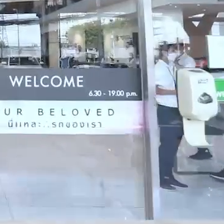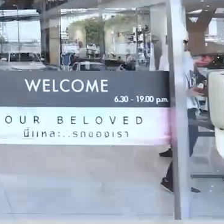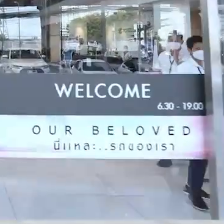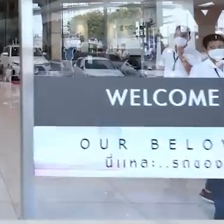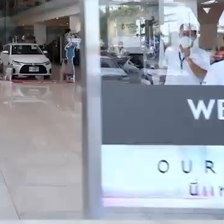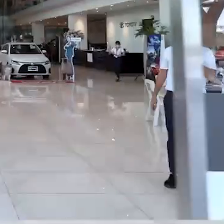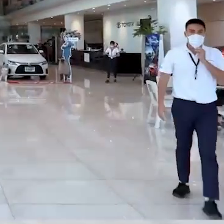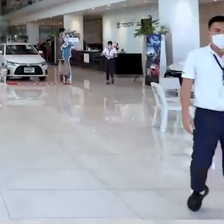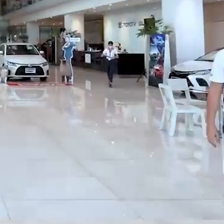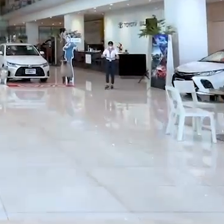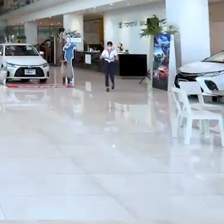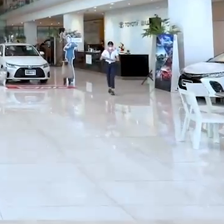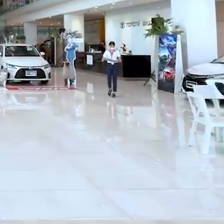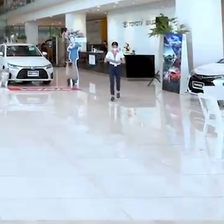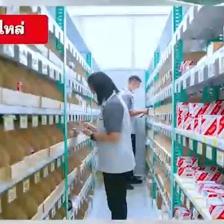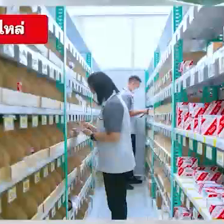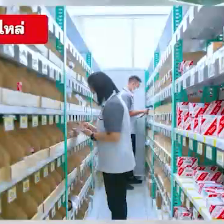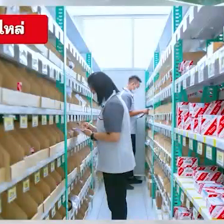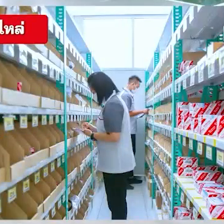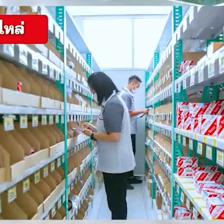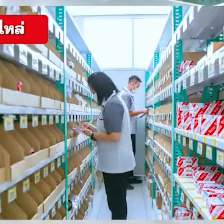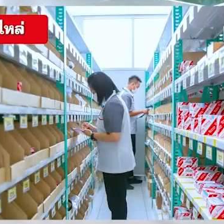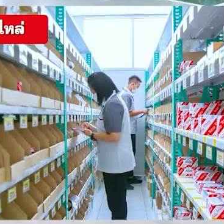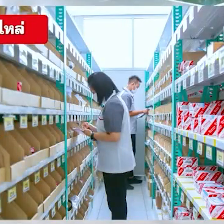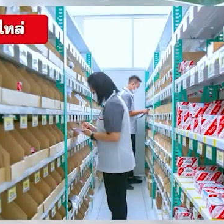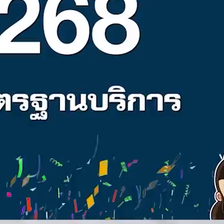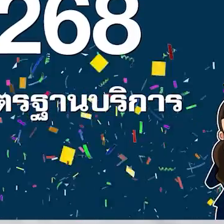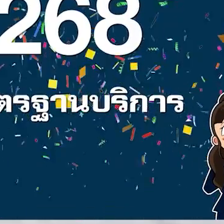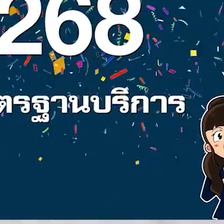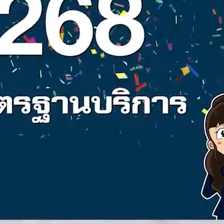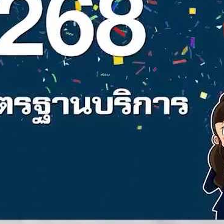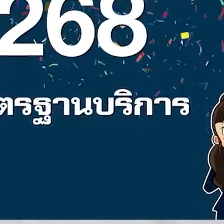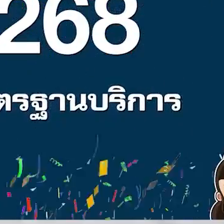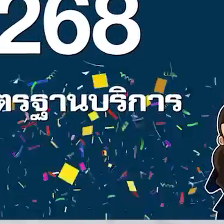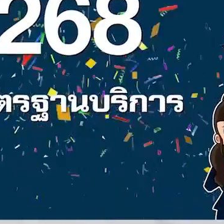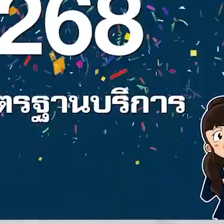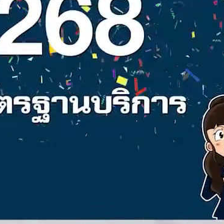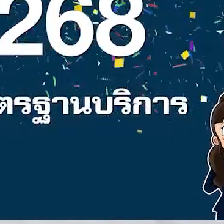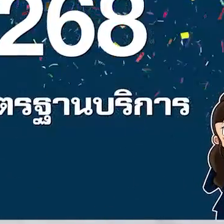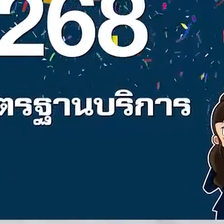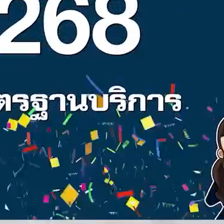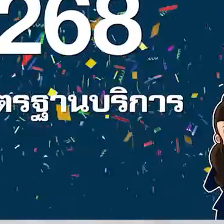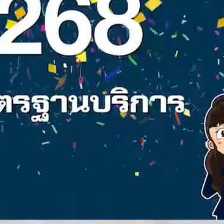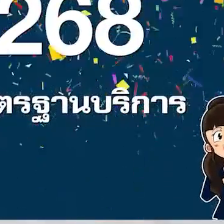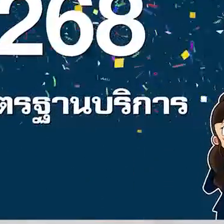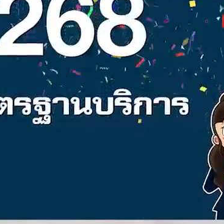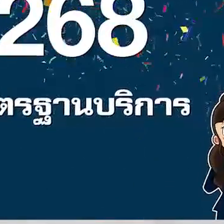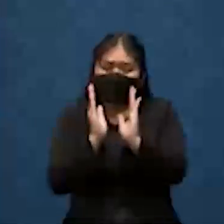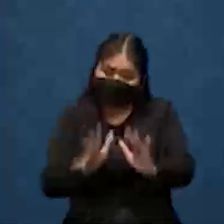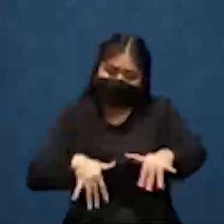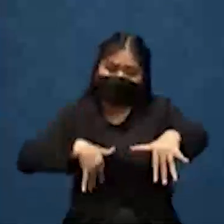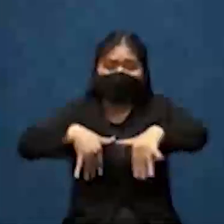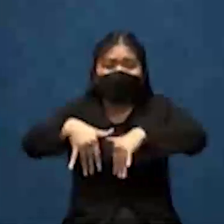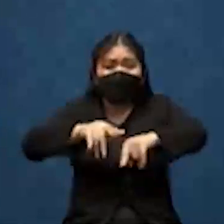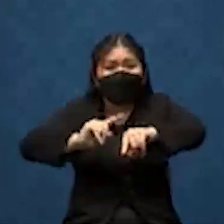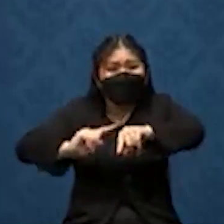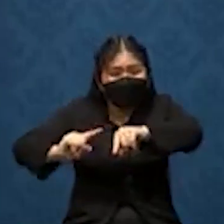สนัสนุโดย Toyota Bus ทุกบริการกด 1268 โชรูมคุภาพมาตรฐานบริการ